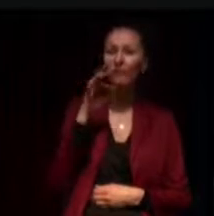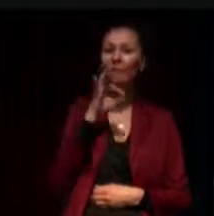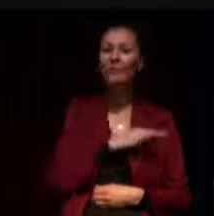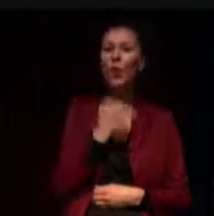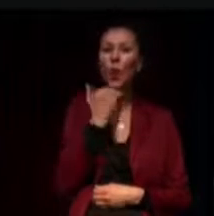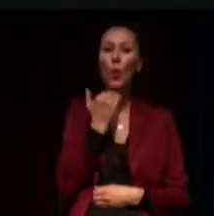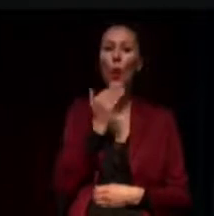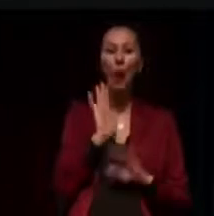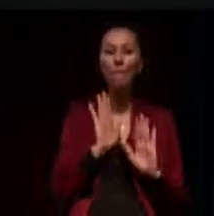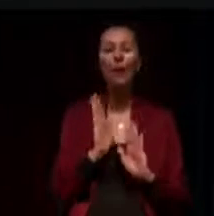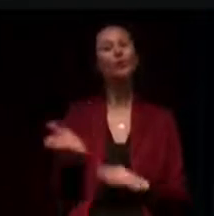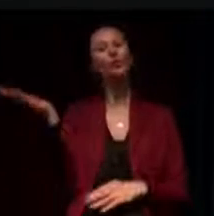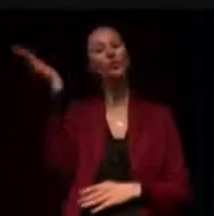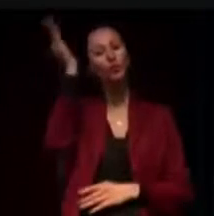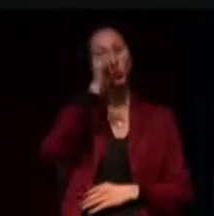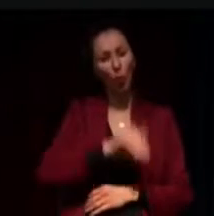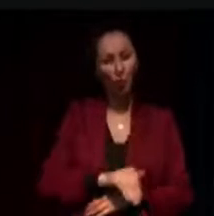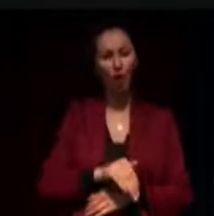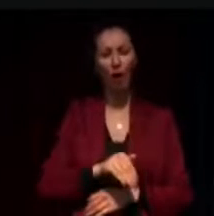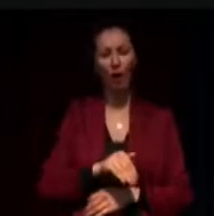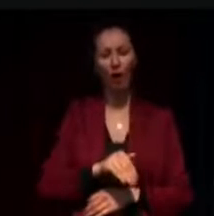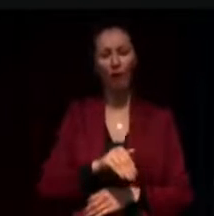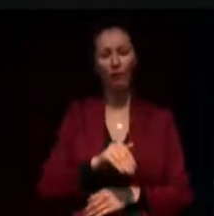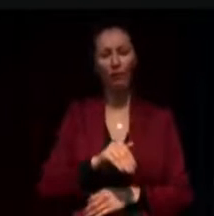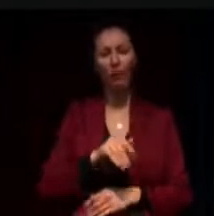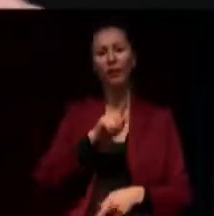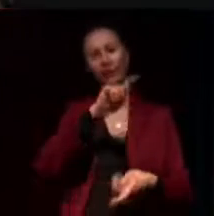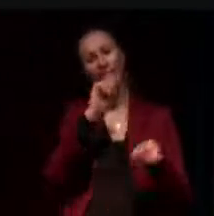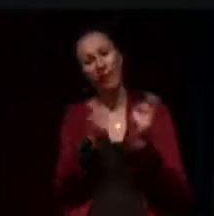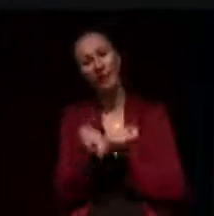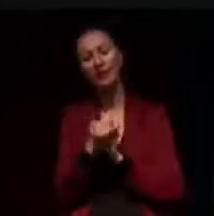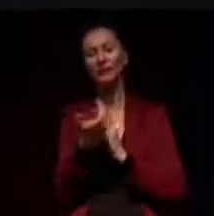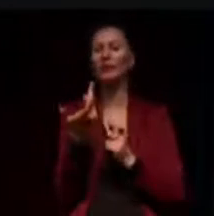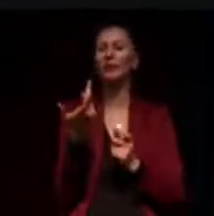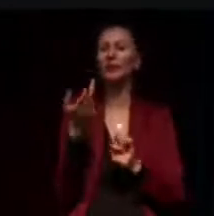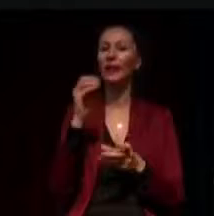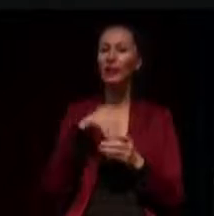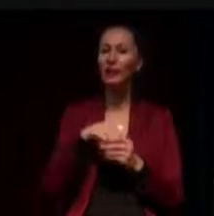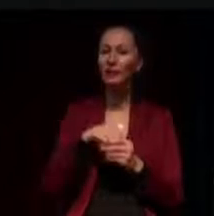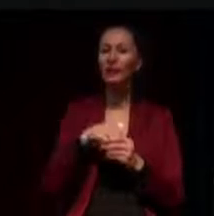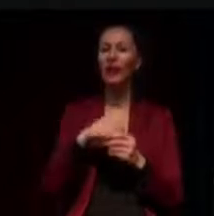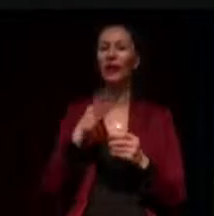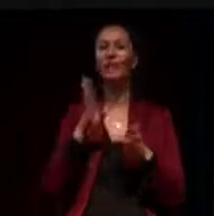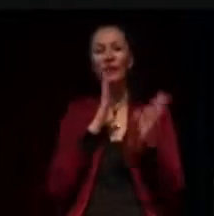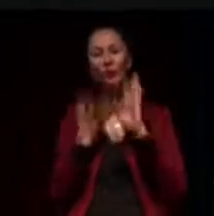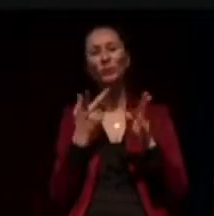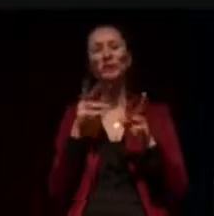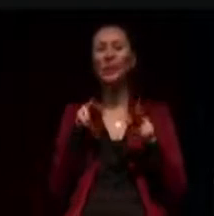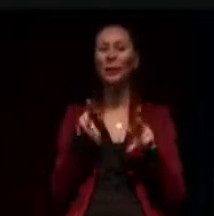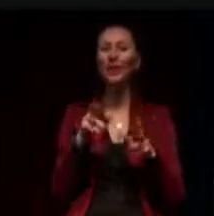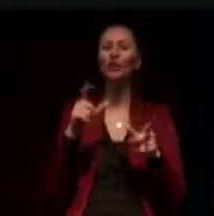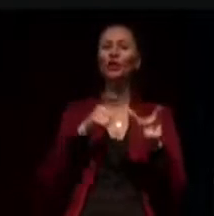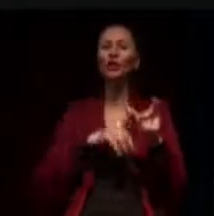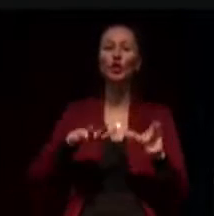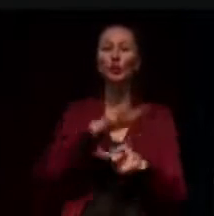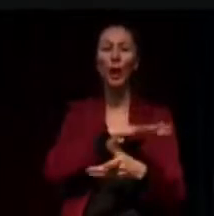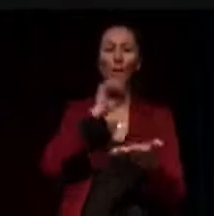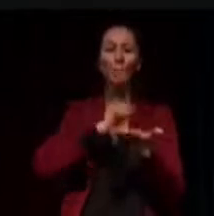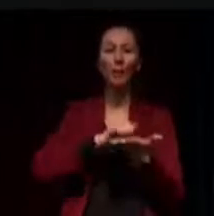ama sonrasında değişik kanallardan, yani sosyal medya ve benzeri